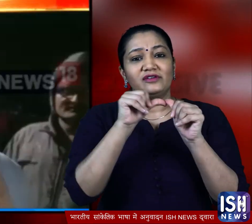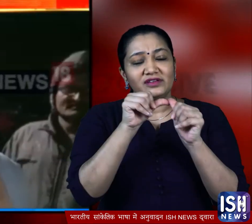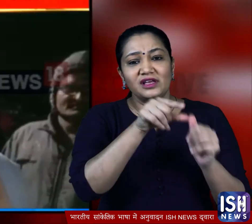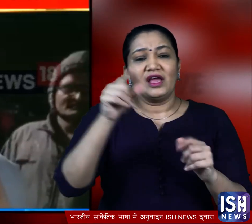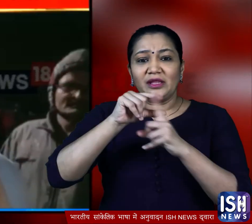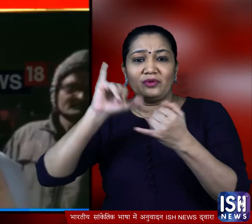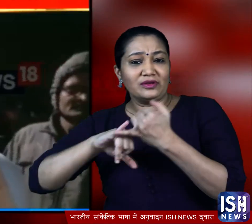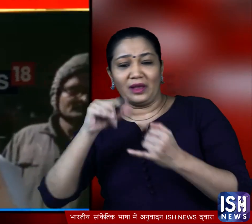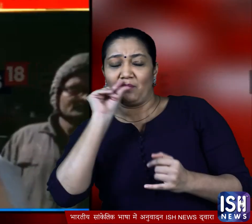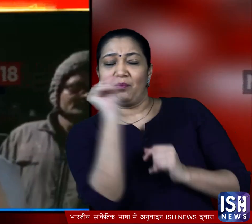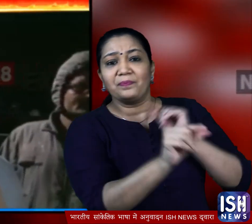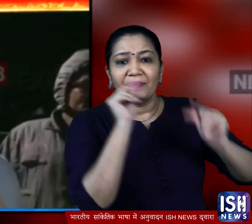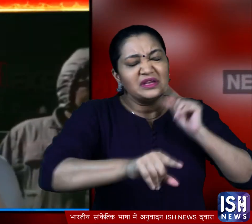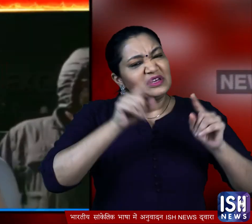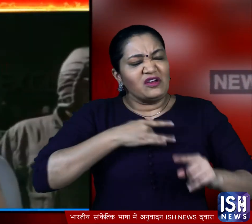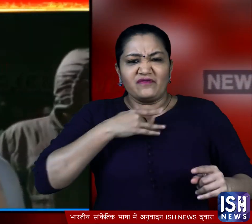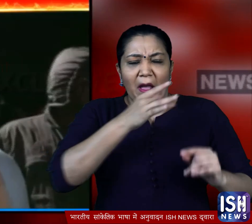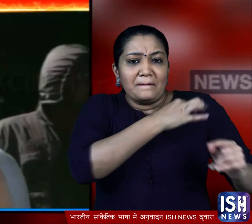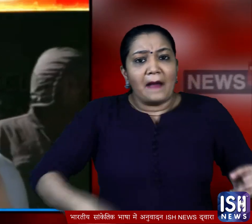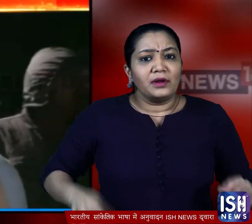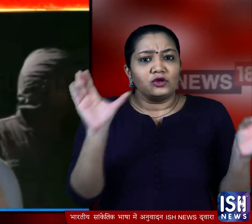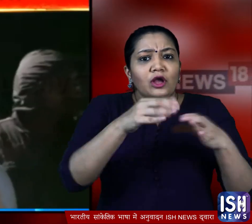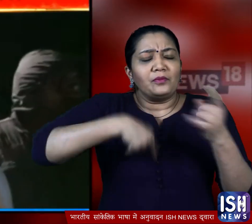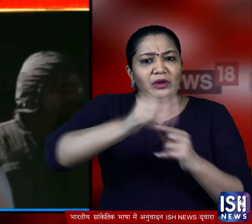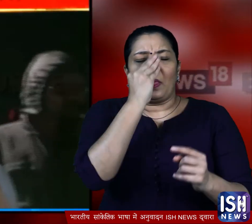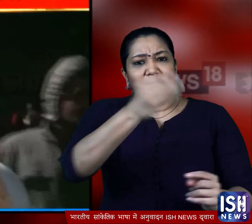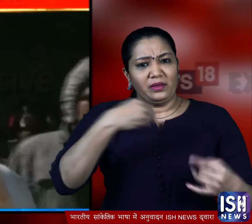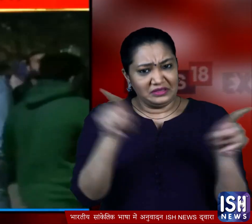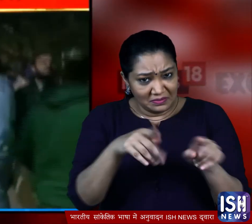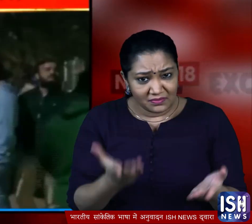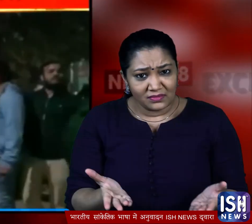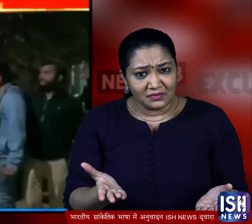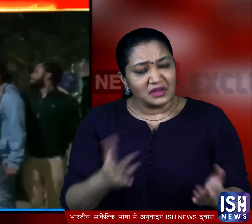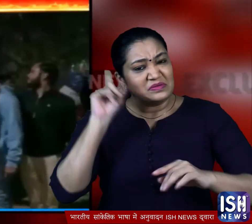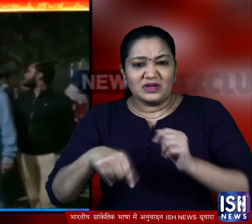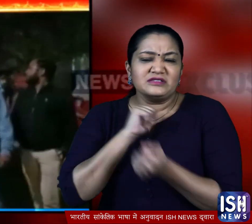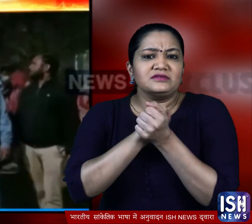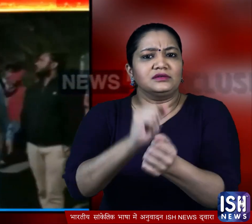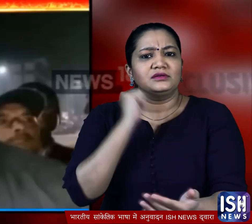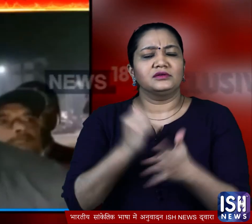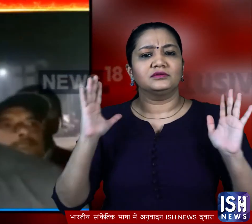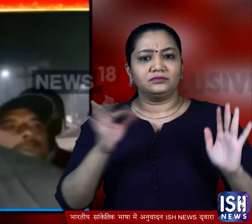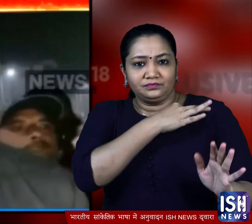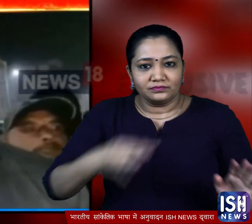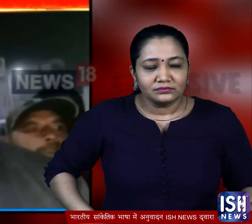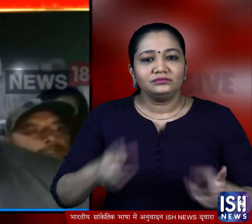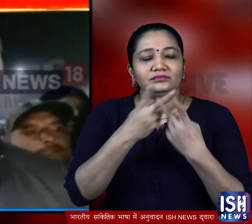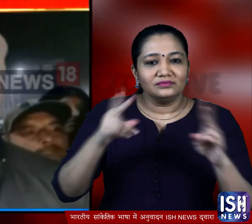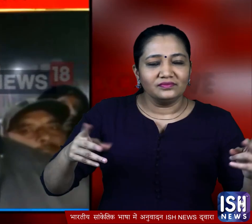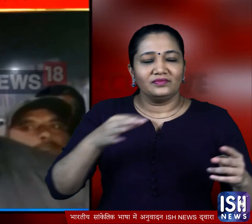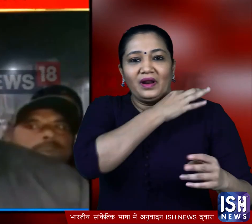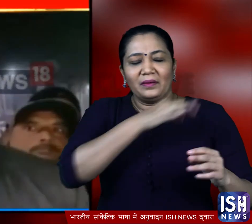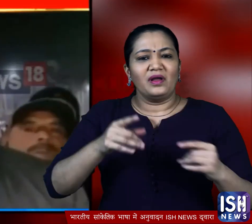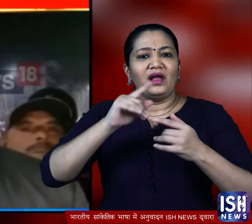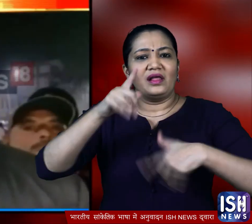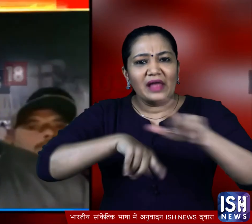की गई दीपू सिंह की विवादास्पद टिप्पणी को ब्राह्मण समुदाय का अपमान बताया और उन्हें गिरफ्तार करने की मांग की। ब्राह्मणों के प्रति